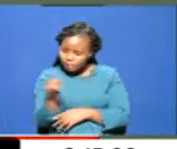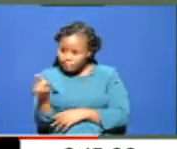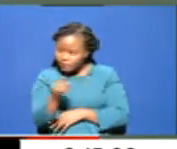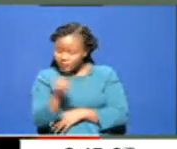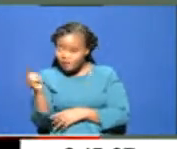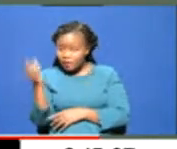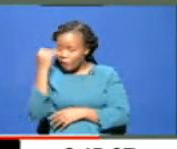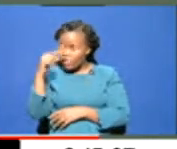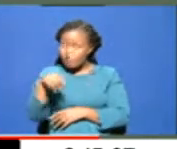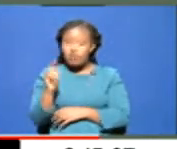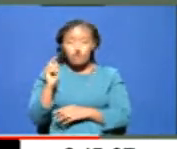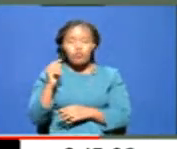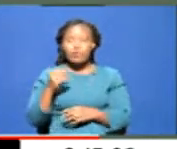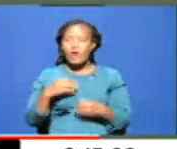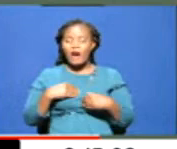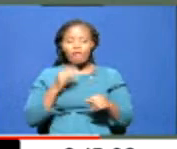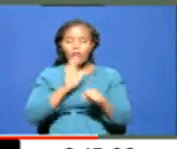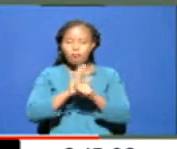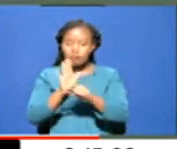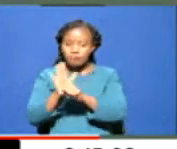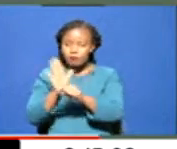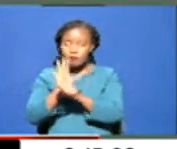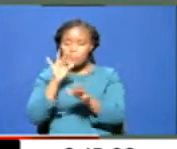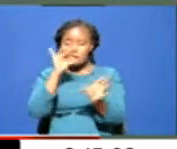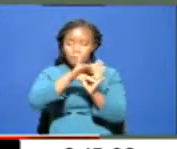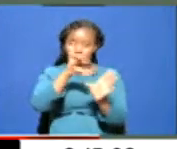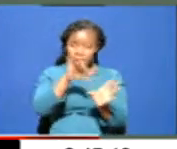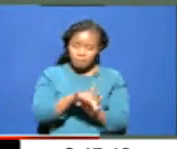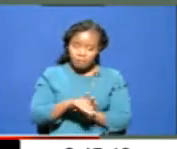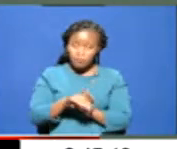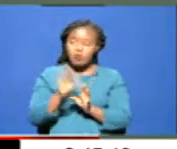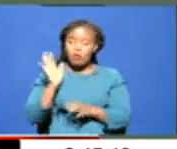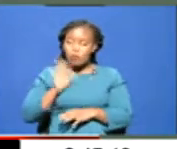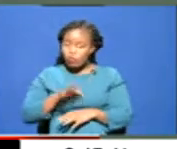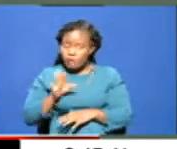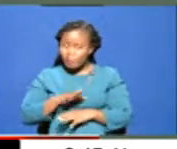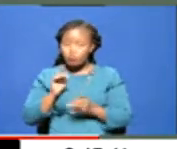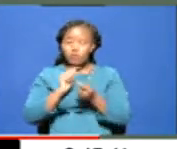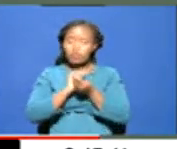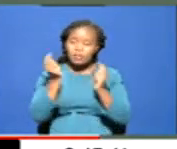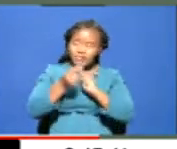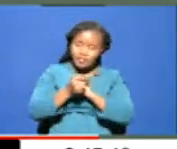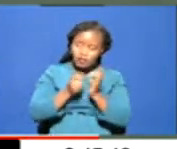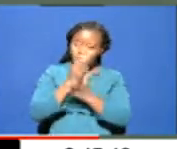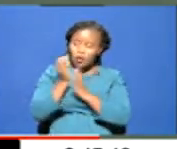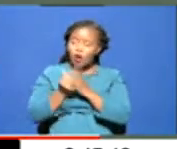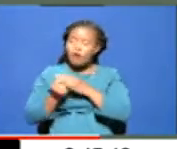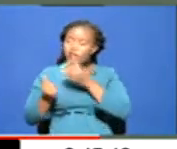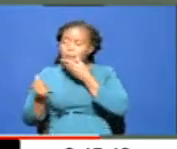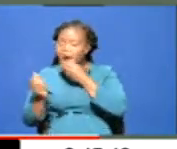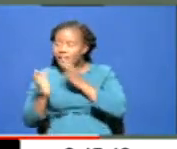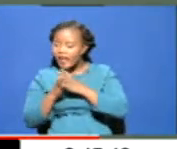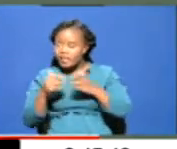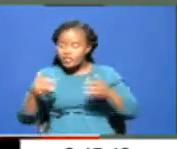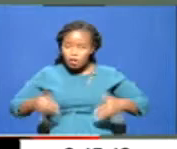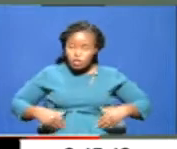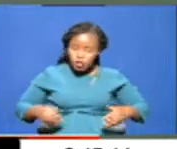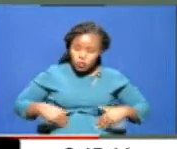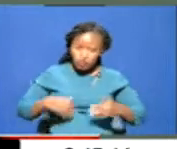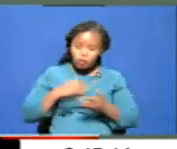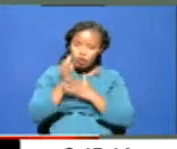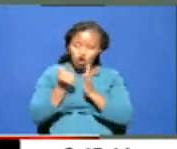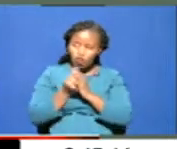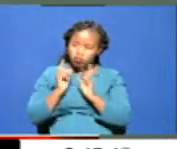ni wenu na usawizi mkubwa wa kura ni wenu. Nyinyi ndio mtatupandilishia wazee na vijana na watoto wote, tuingie laini